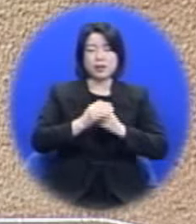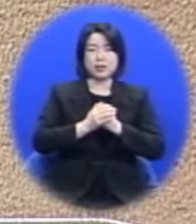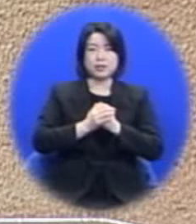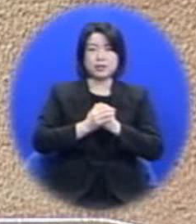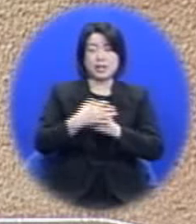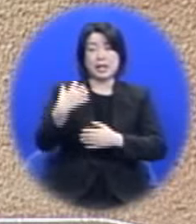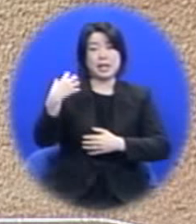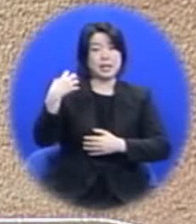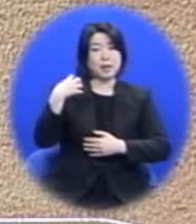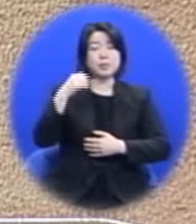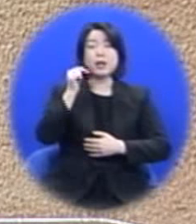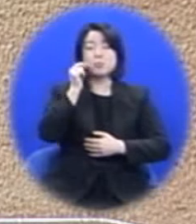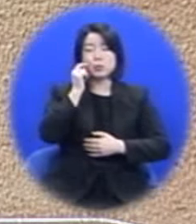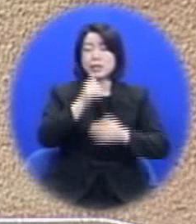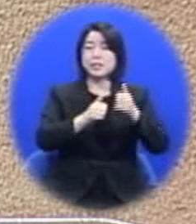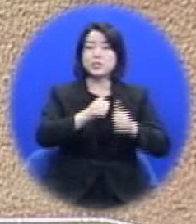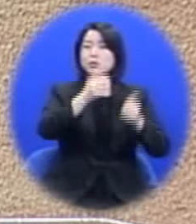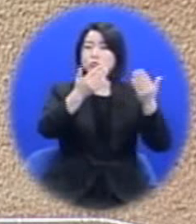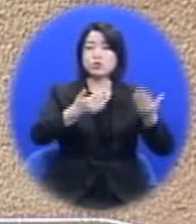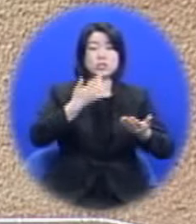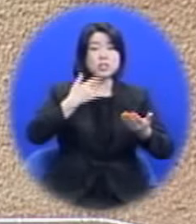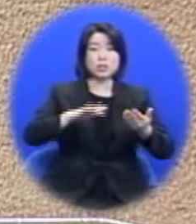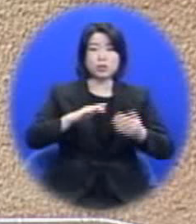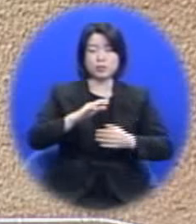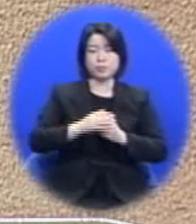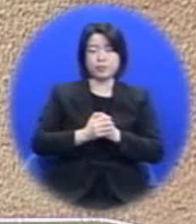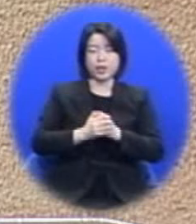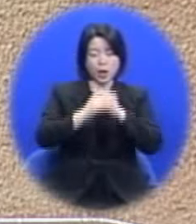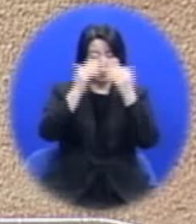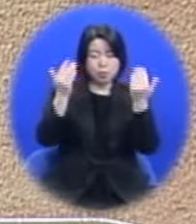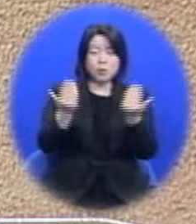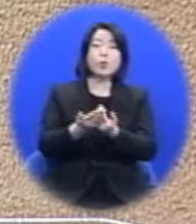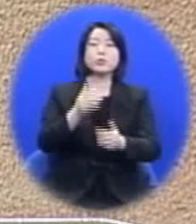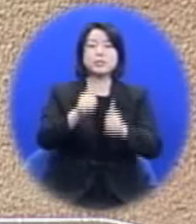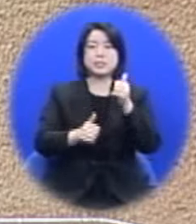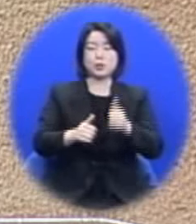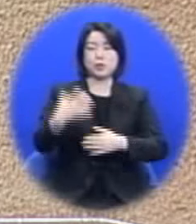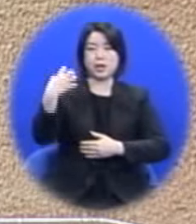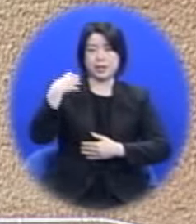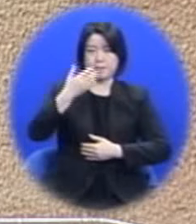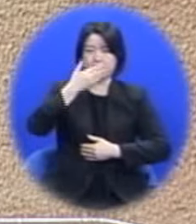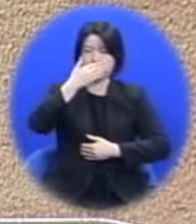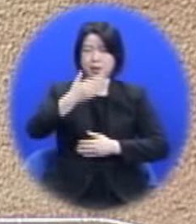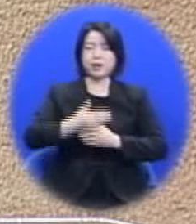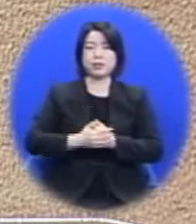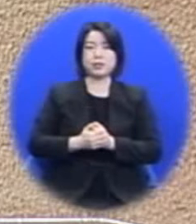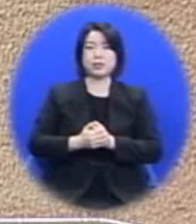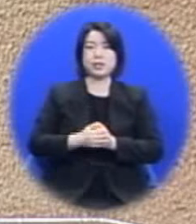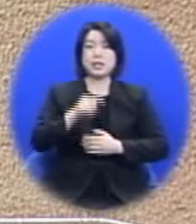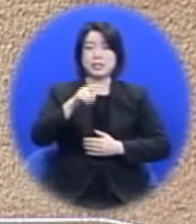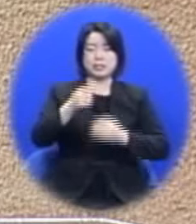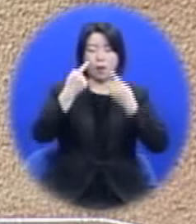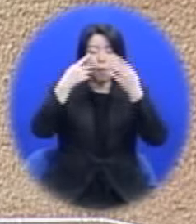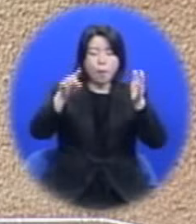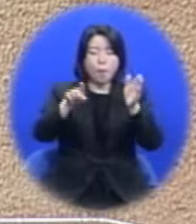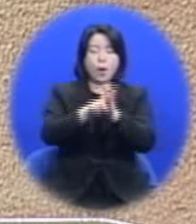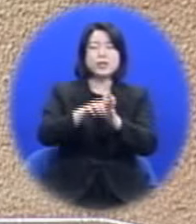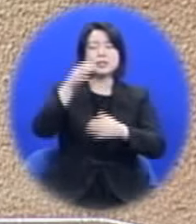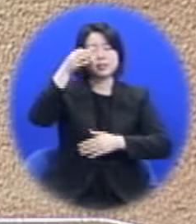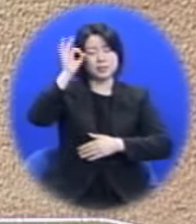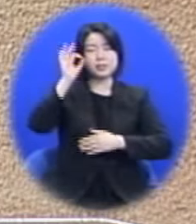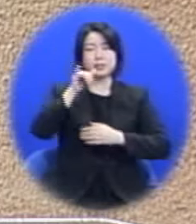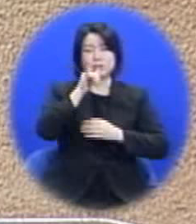감당할지 못할 시험 주신 적 없다. 모든 시험은 다 감당할 수 있다 하는 확신이